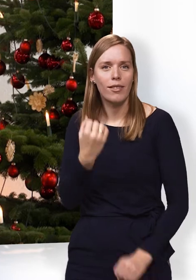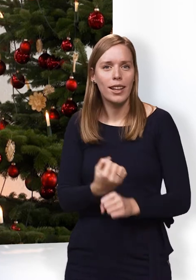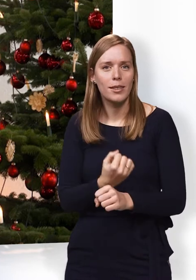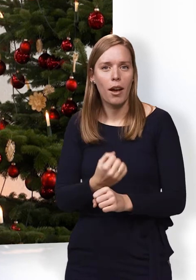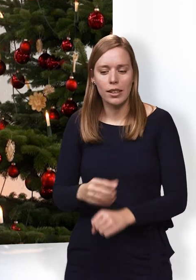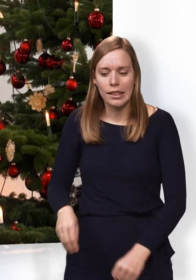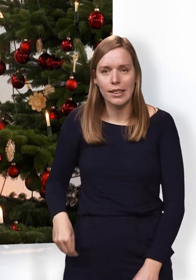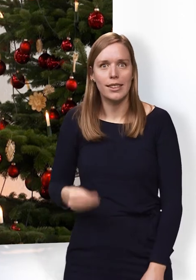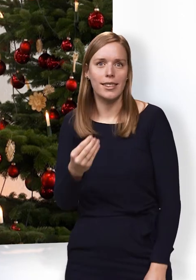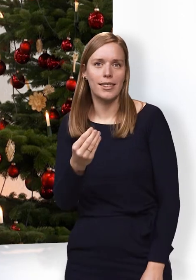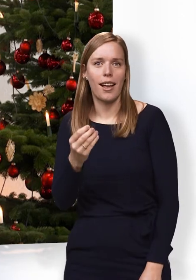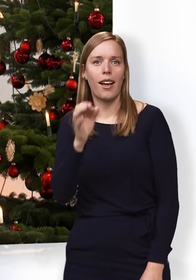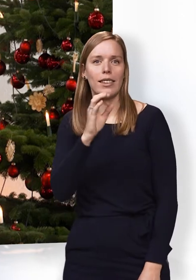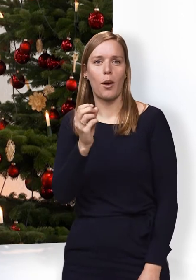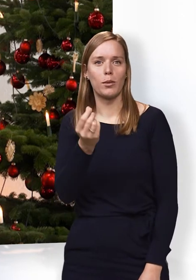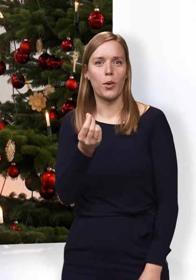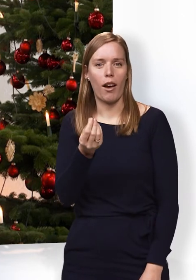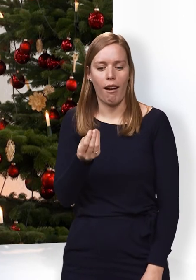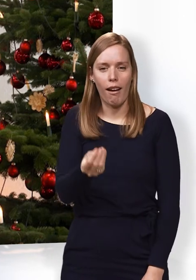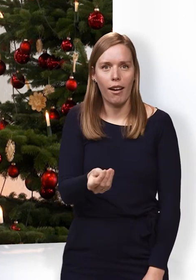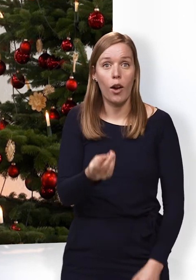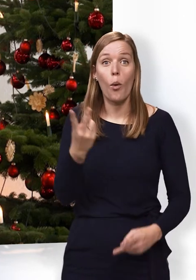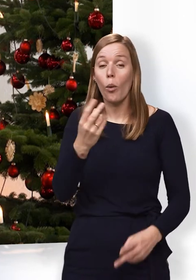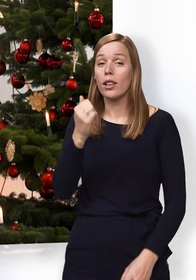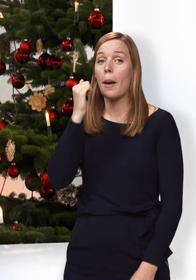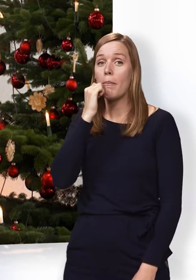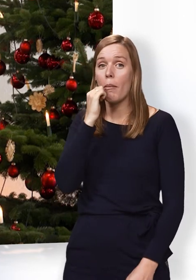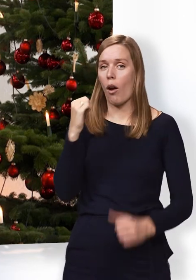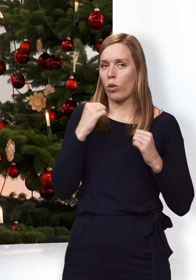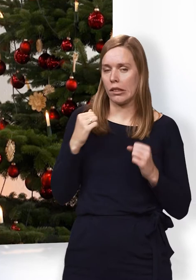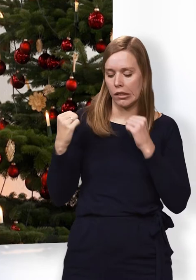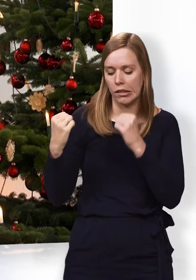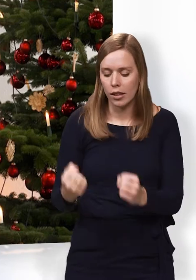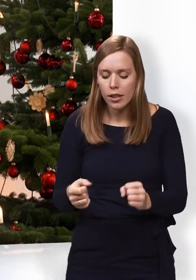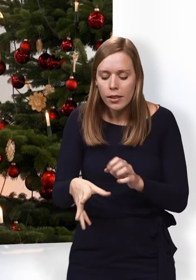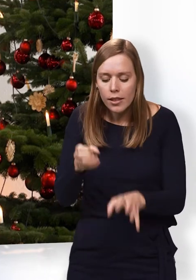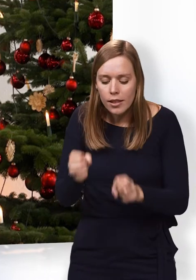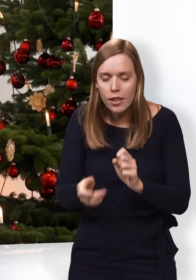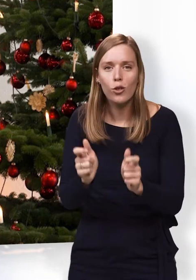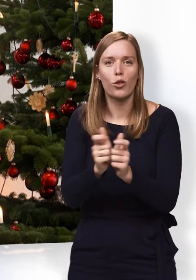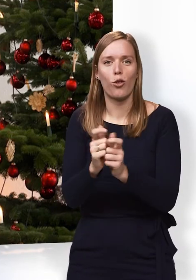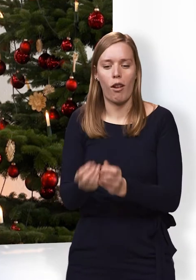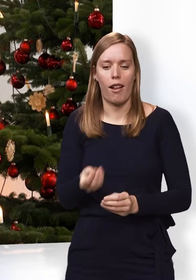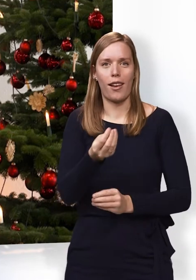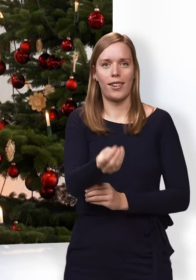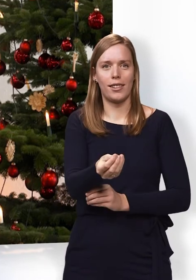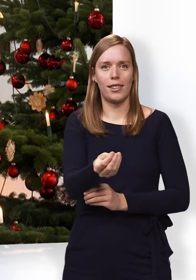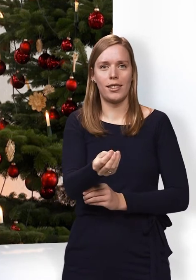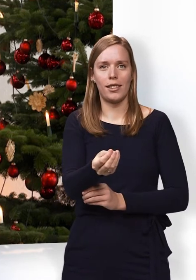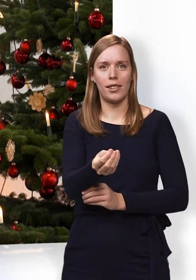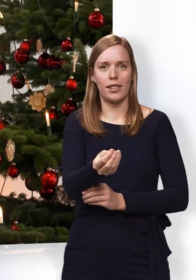Tasche Traubenzucker oder die Mama aus dem Rucksack Schokolade. Und Und